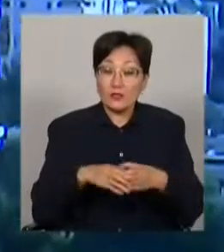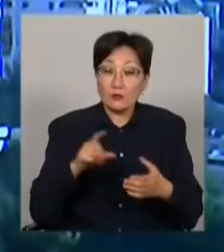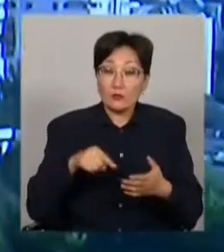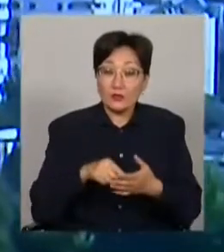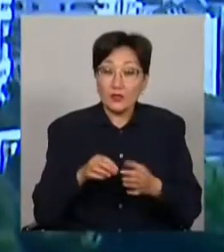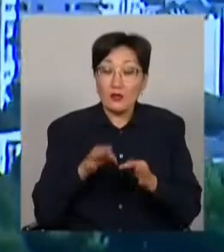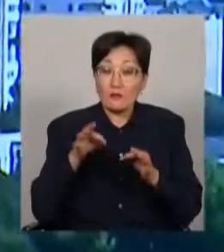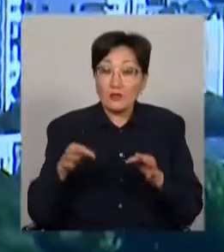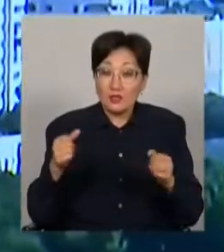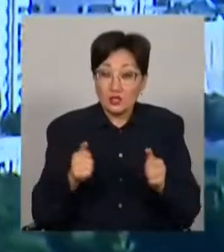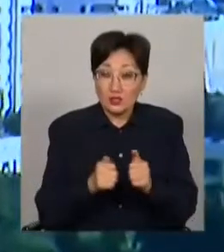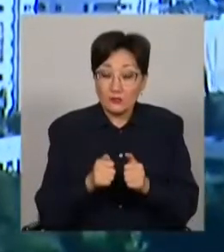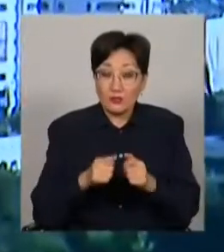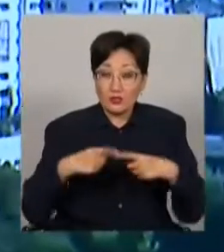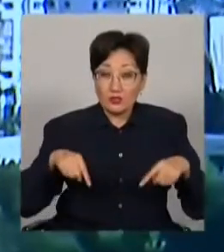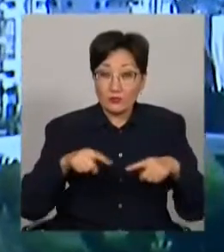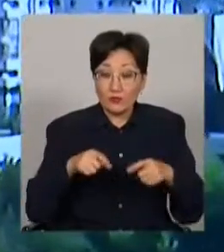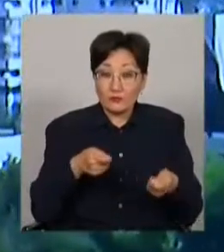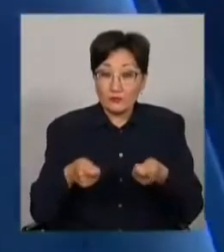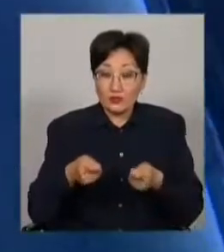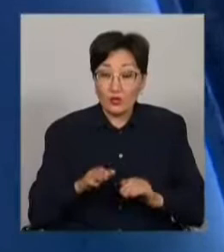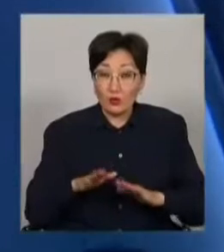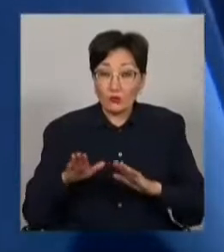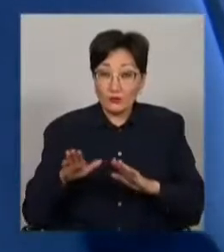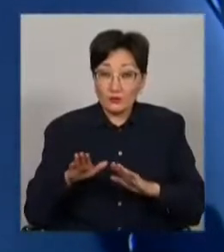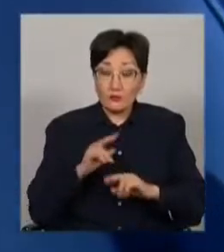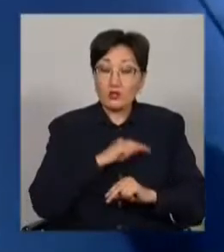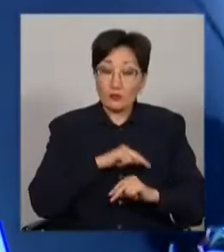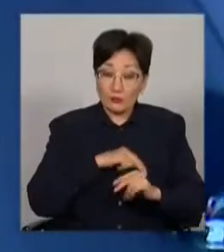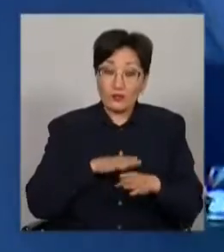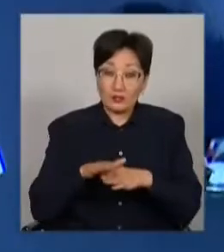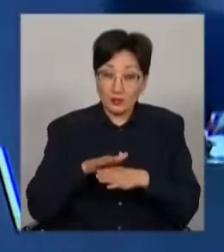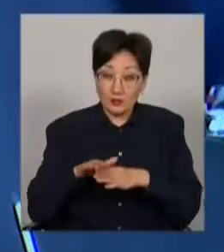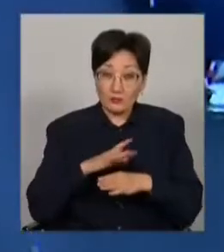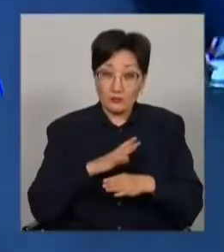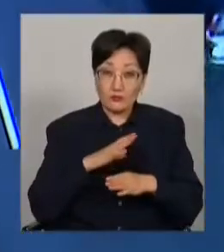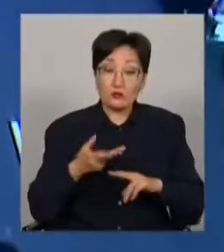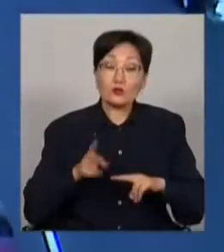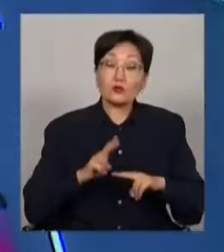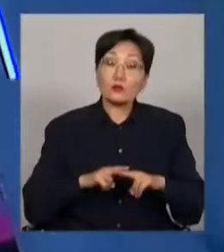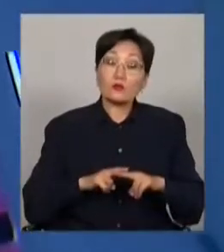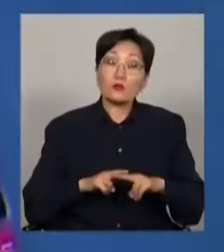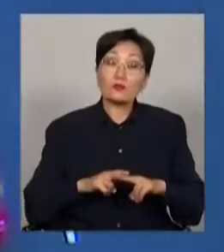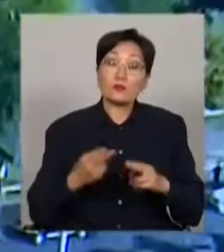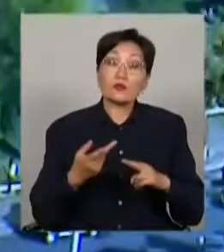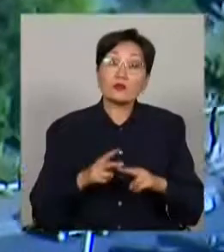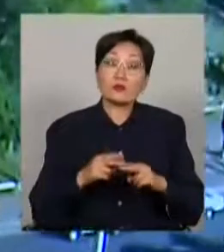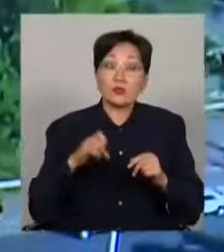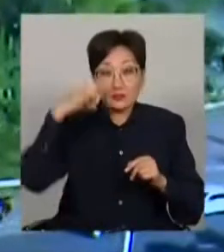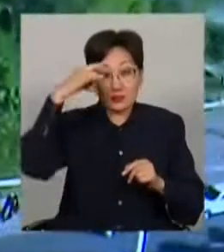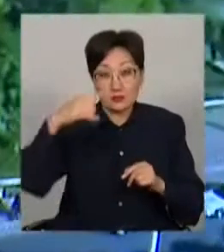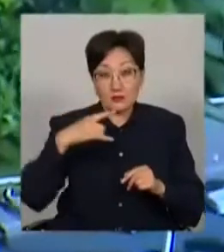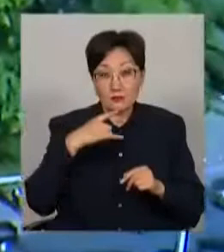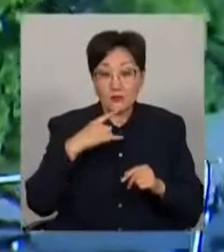филиалының жанындағы штабтың басшысының орынбасарлық қызметін атқардым. Сондықтан да осы